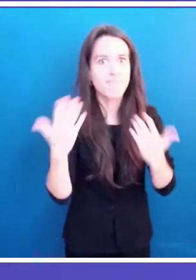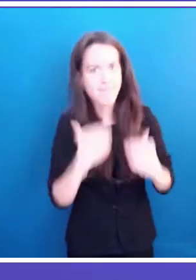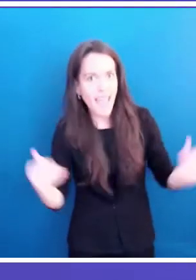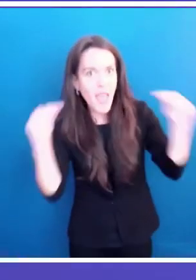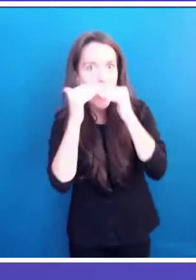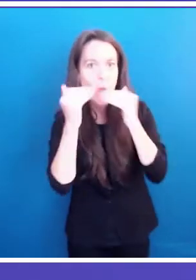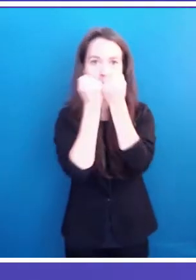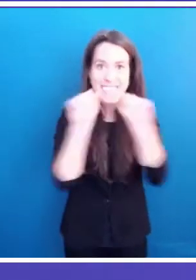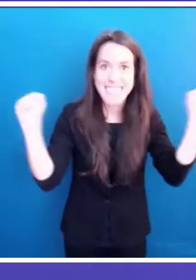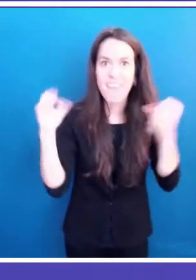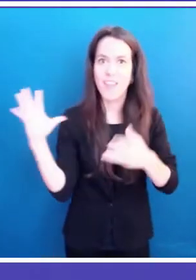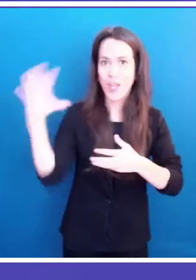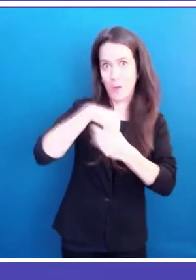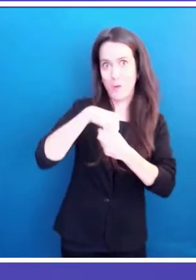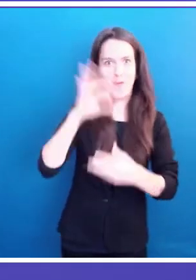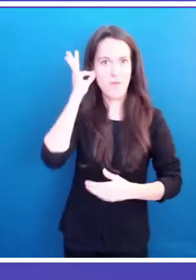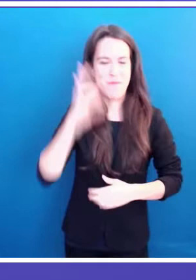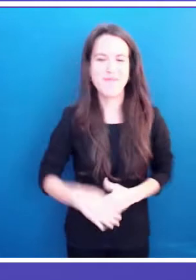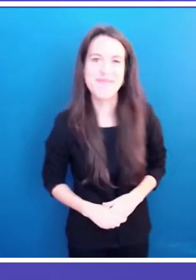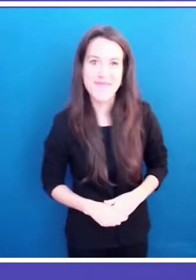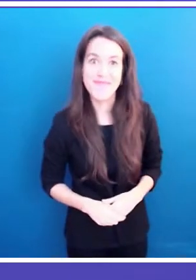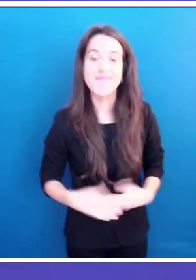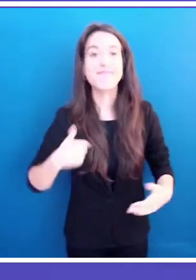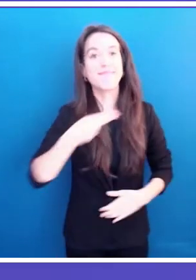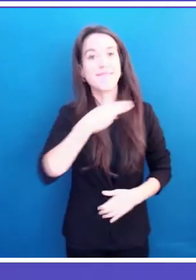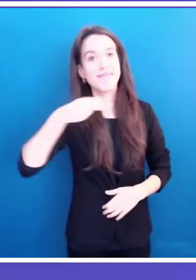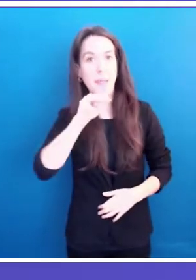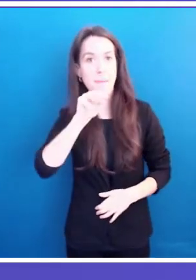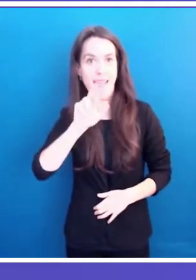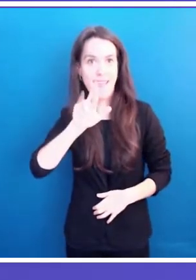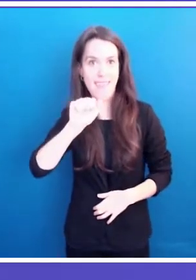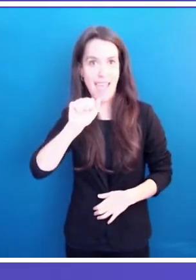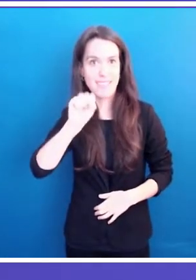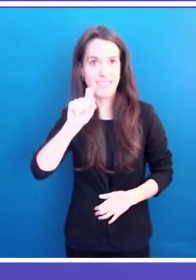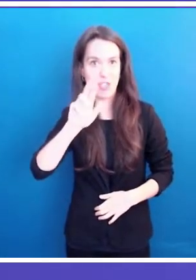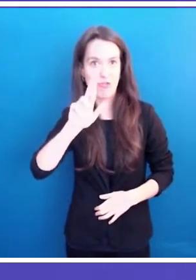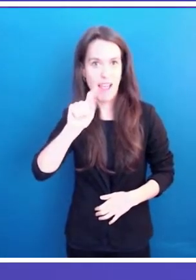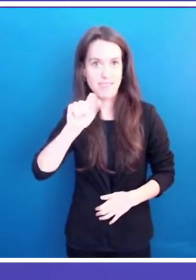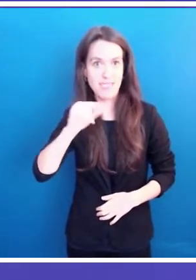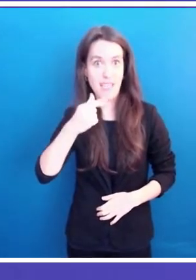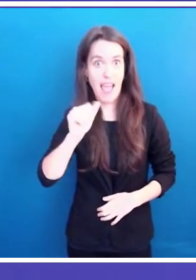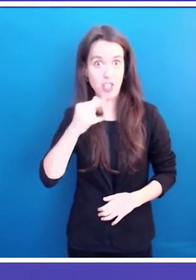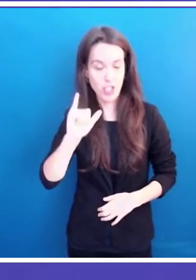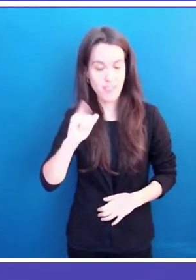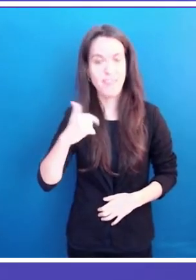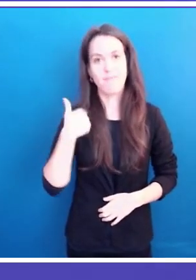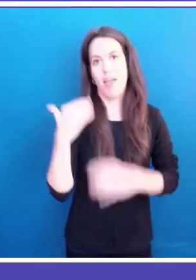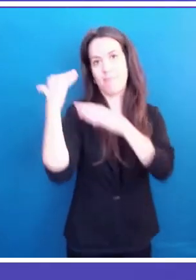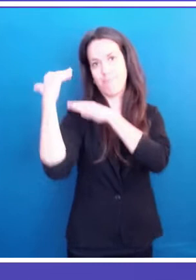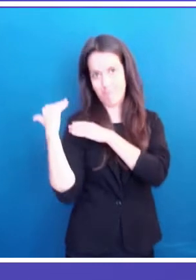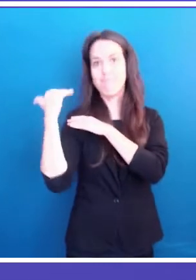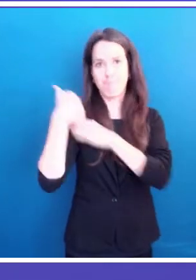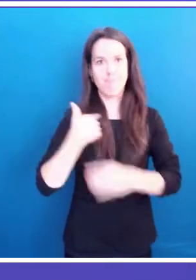هذه الجلسة حول بناء المجتمعات المساوية والآمنة والشمولية في أعقاب كوفيد 19 للنساء